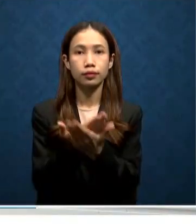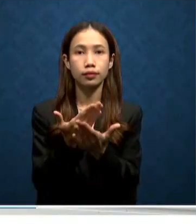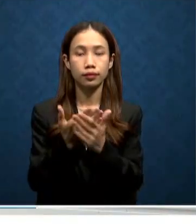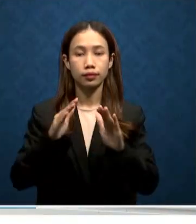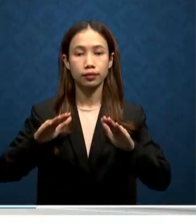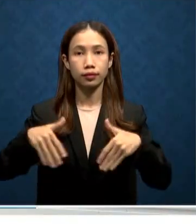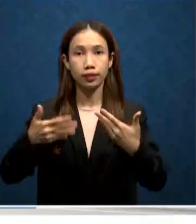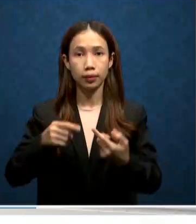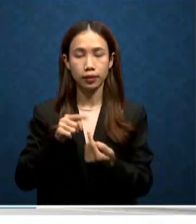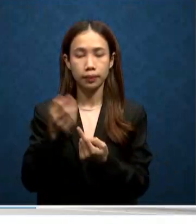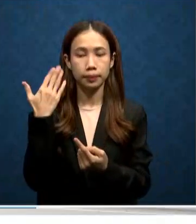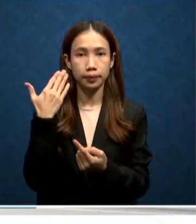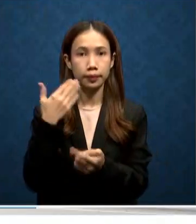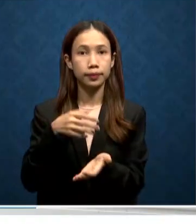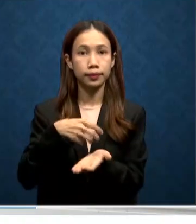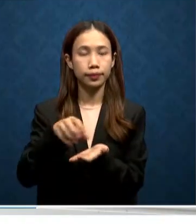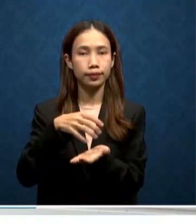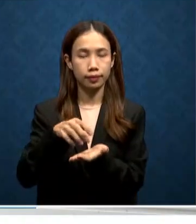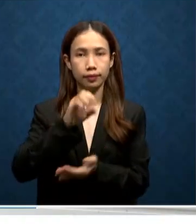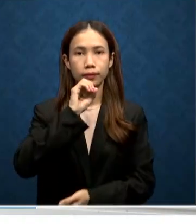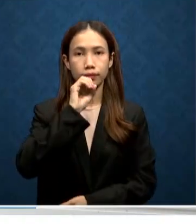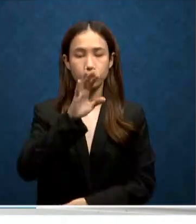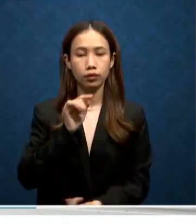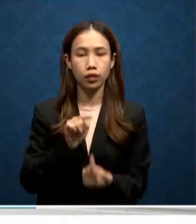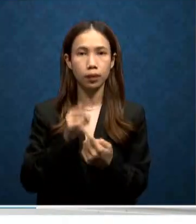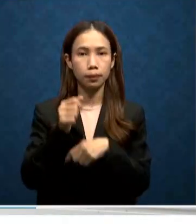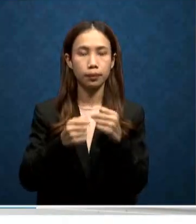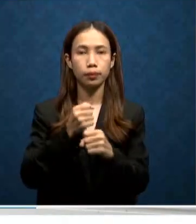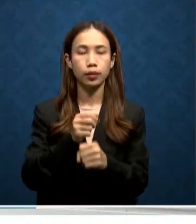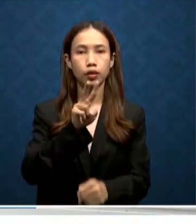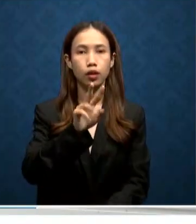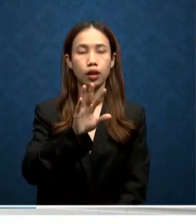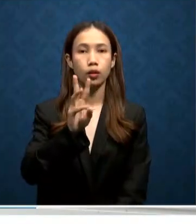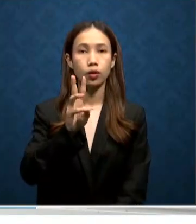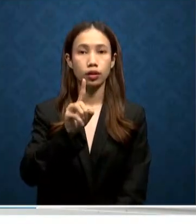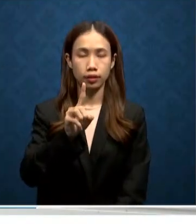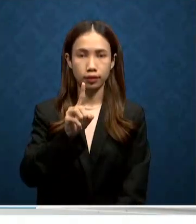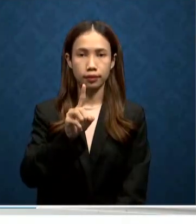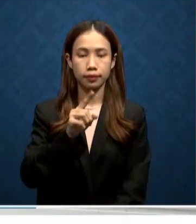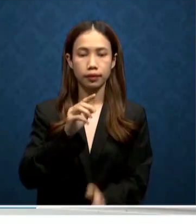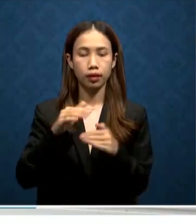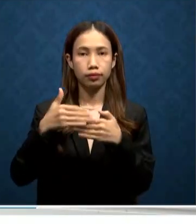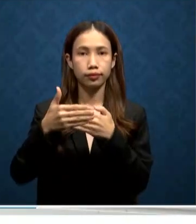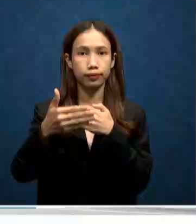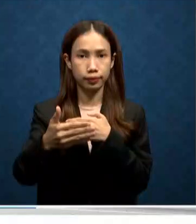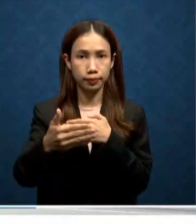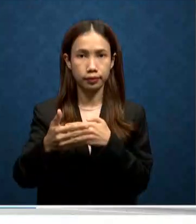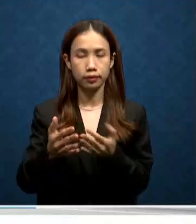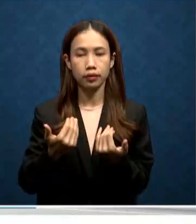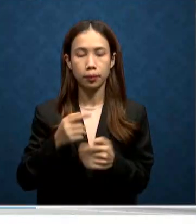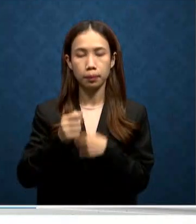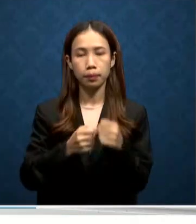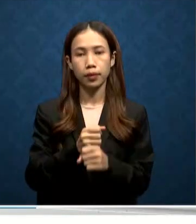ได้นำเสนอนะครับก็ในช่วงปี2561เป็นต้นมานะครับ